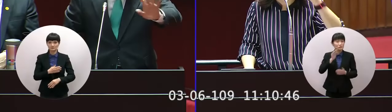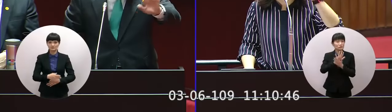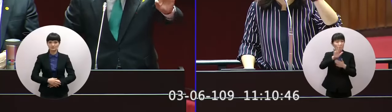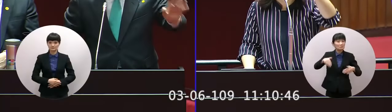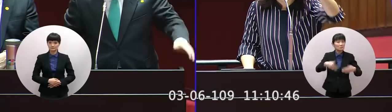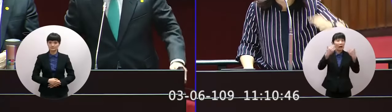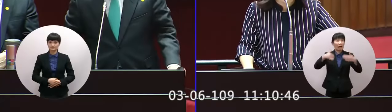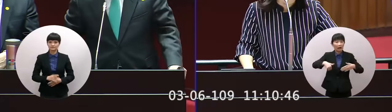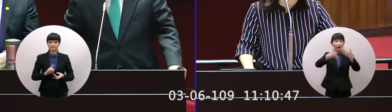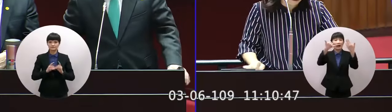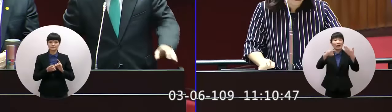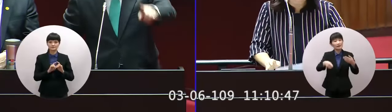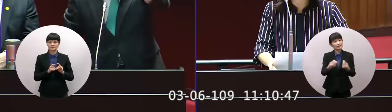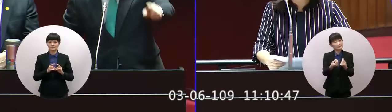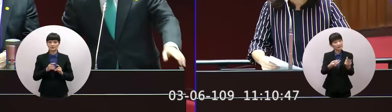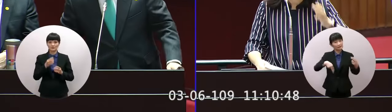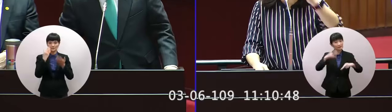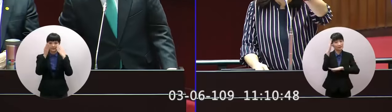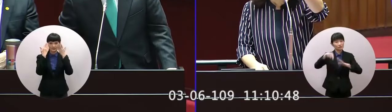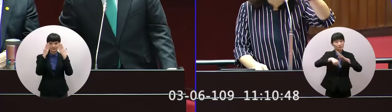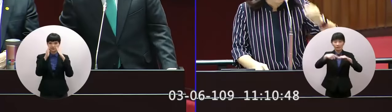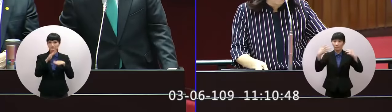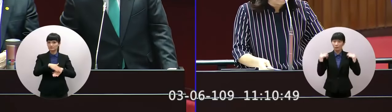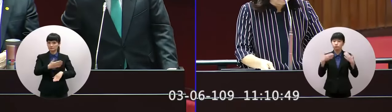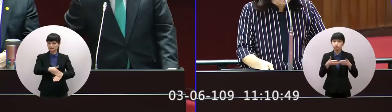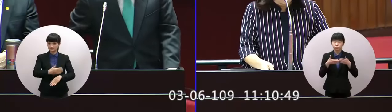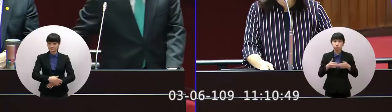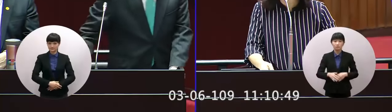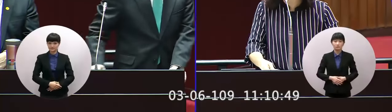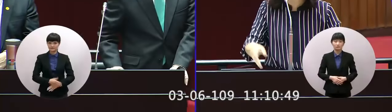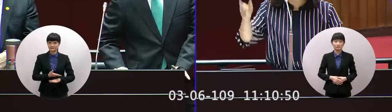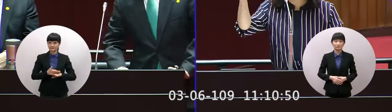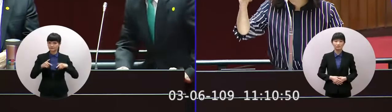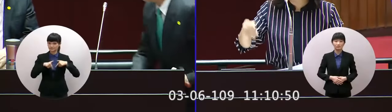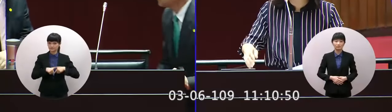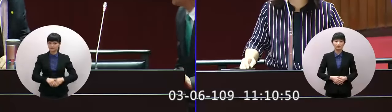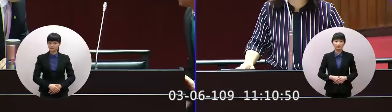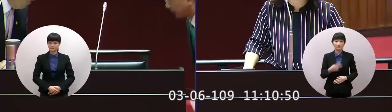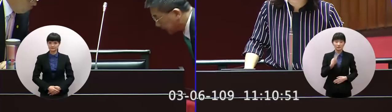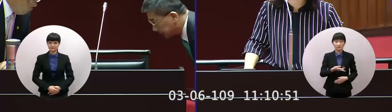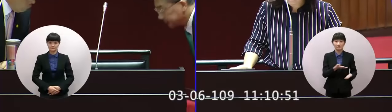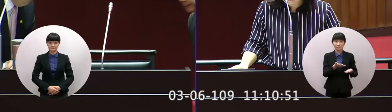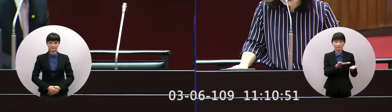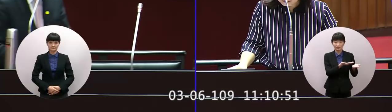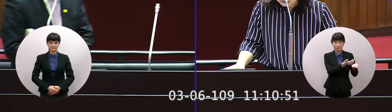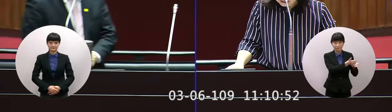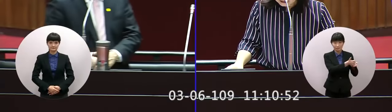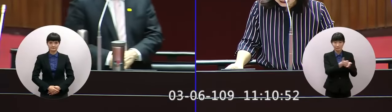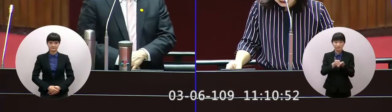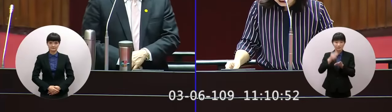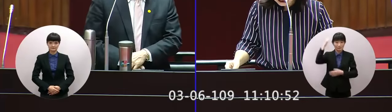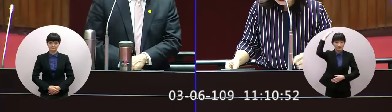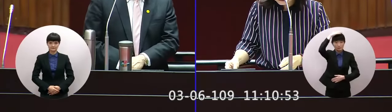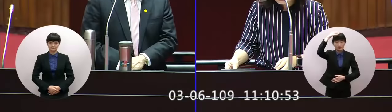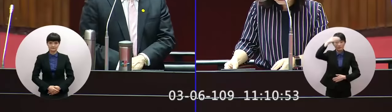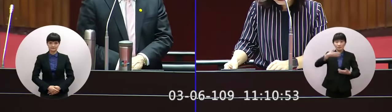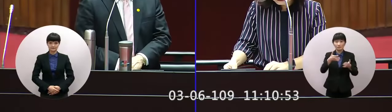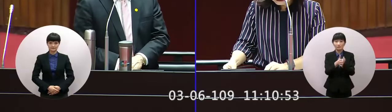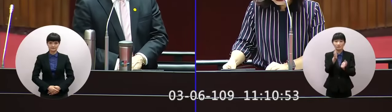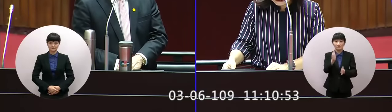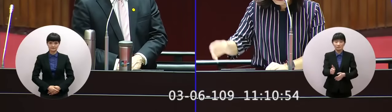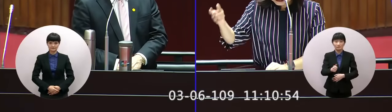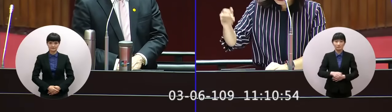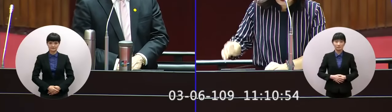情，行政院要负责。 你放心啦，不会放松。 好，再请回，我再要请郑丽君部长，还要